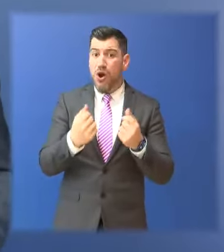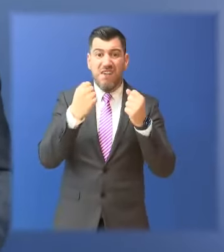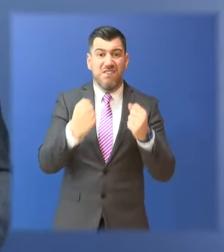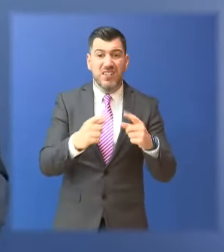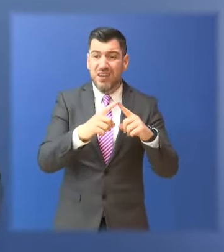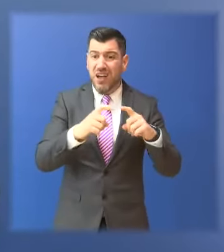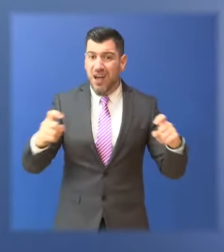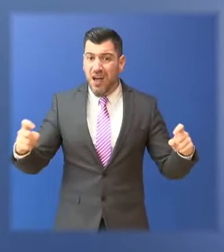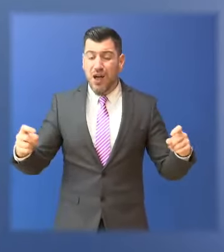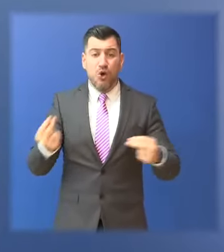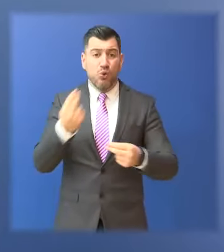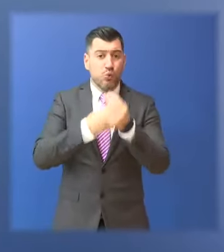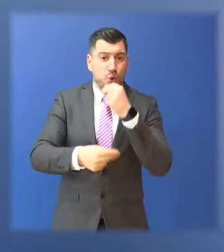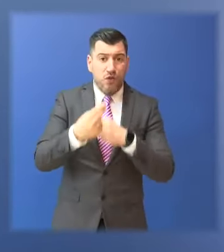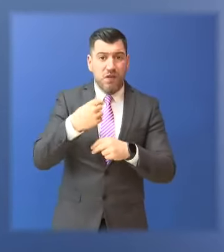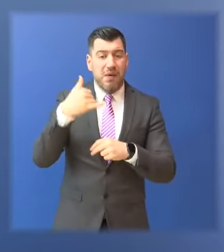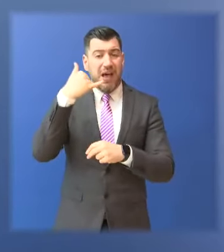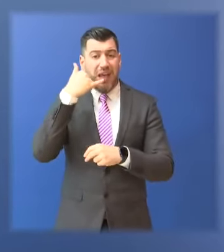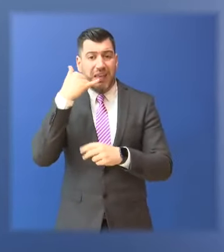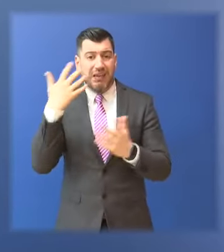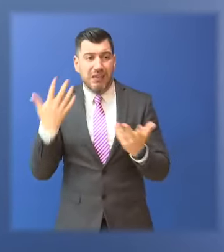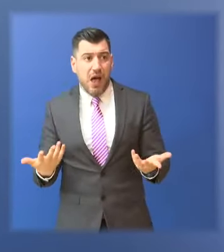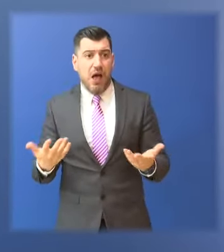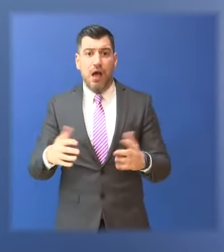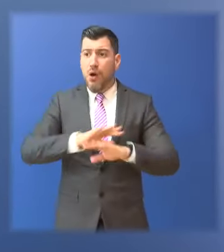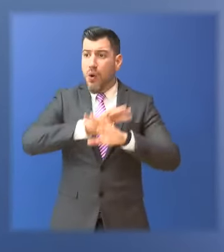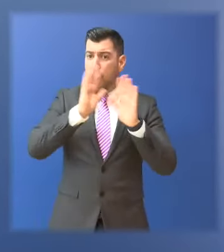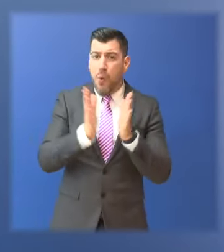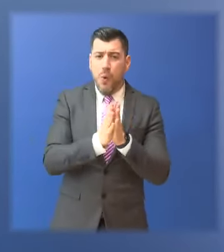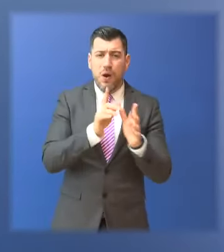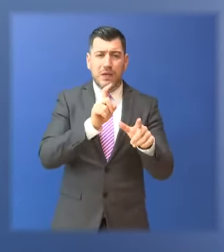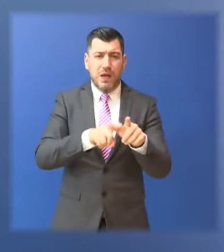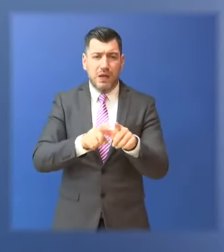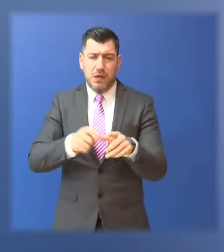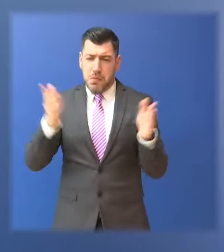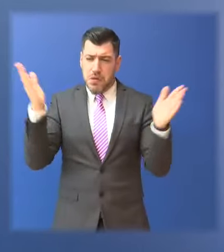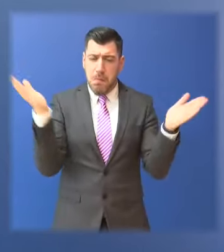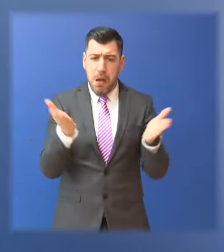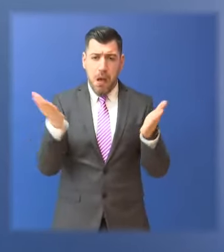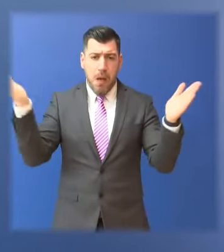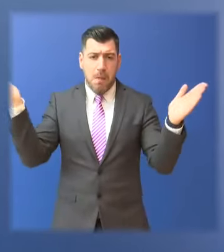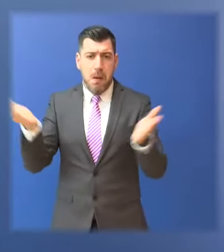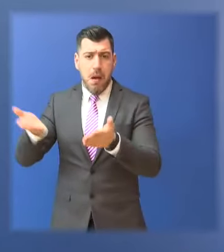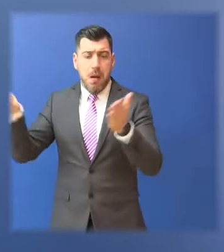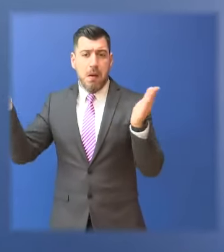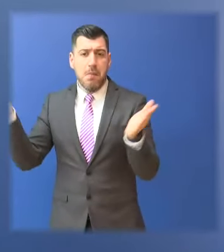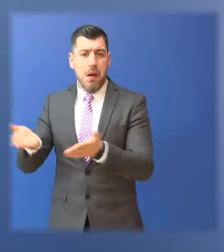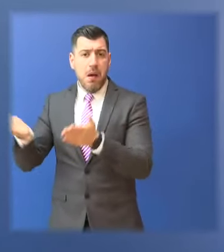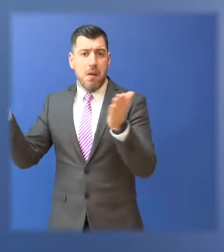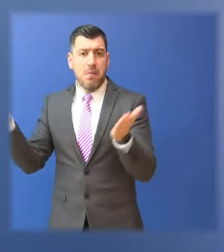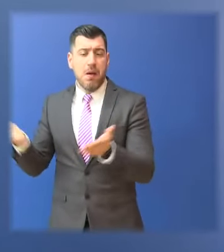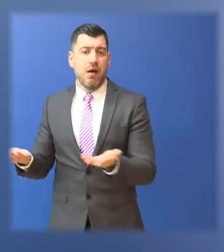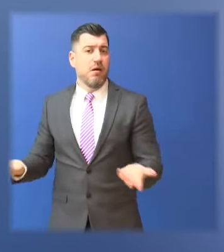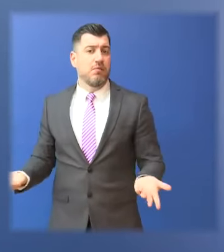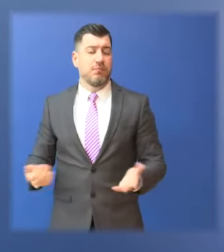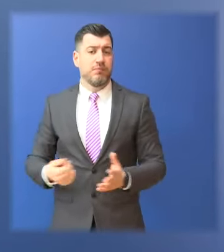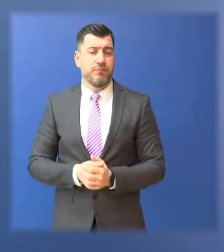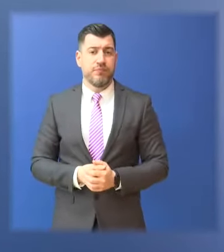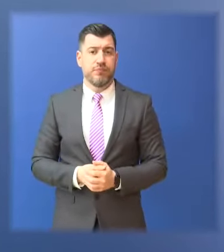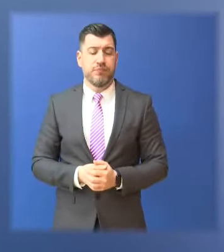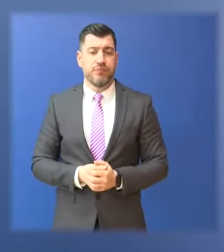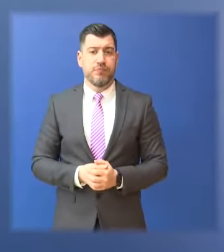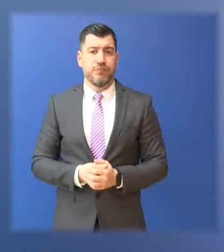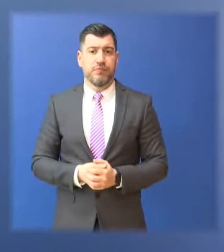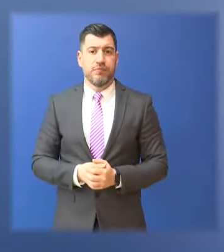την κινητή τηλεφωνία, οι εταιρείες, και ειδικά οι ξένες εταιρείες, πολυεθνικές εταιρείες, στις οποίες αναφέρεται,